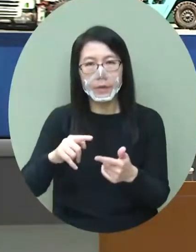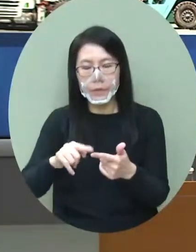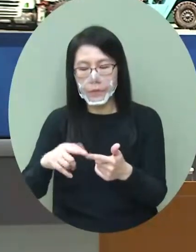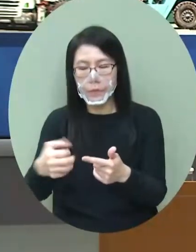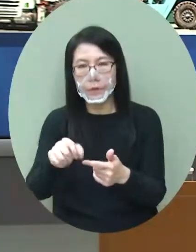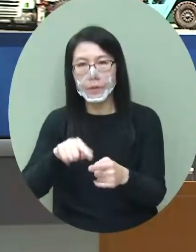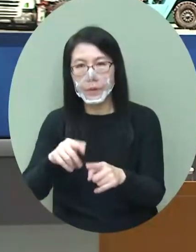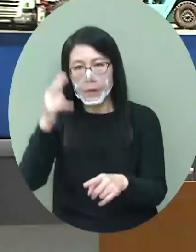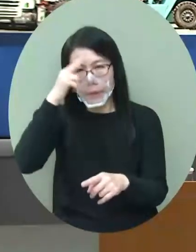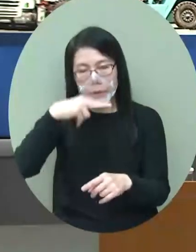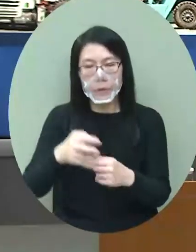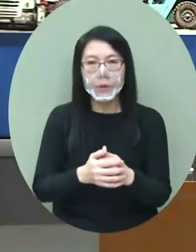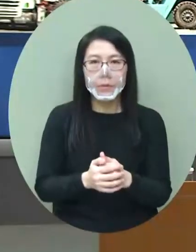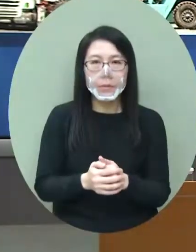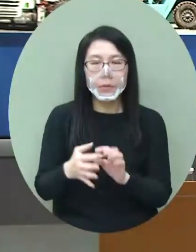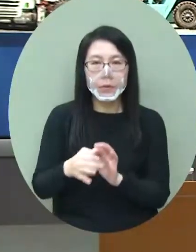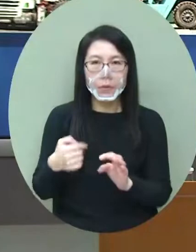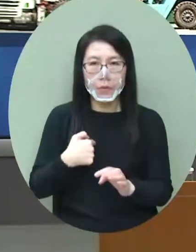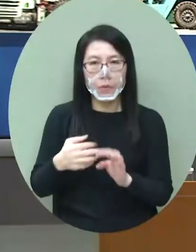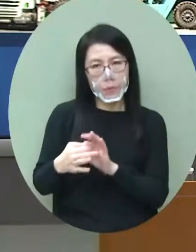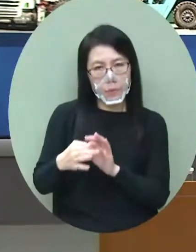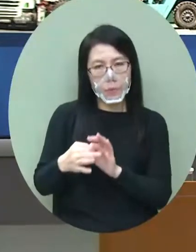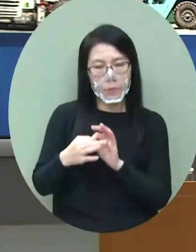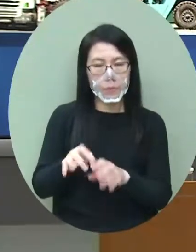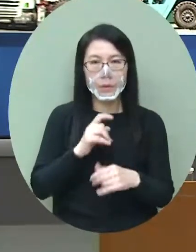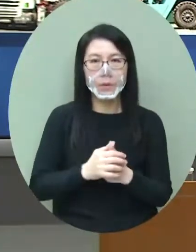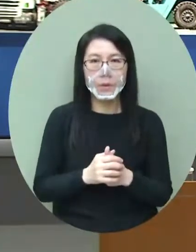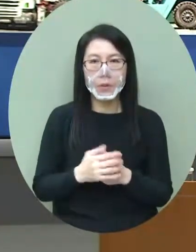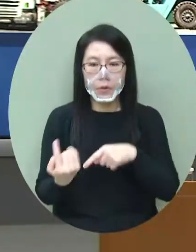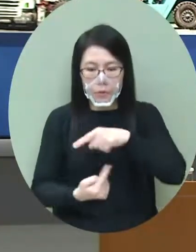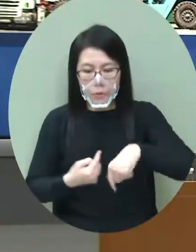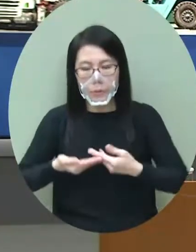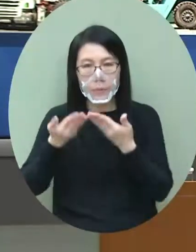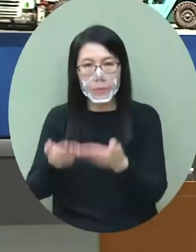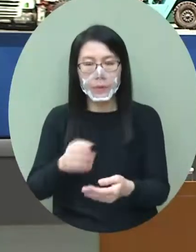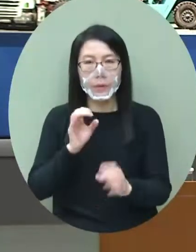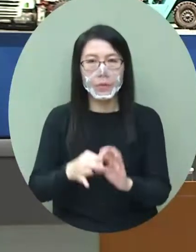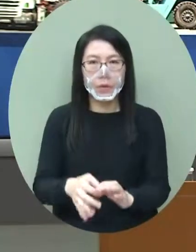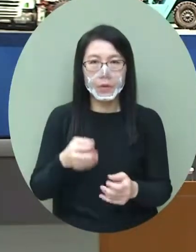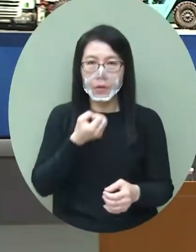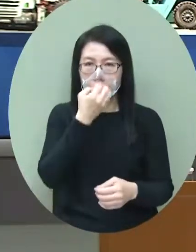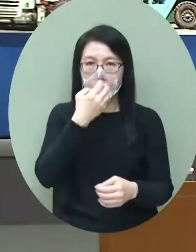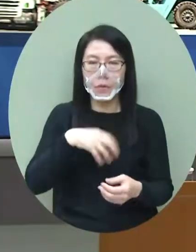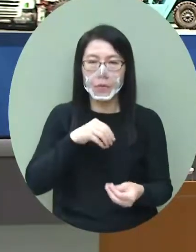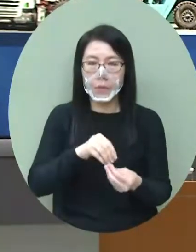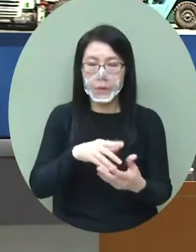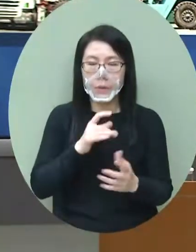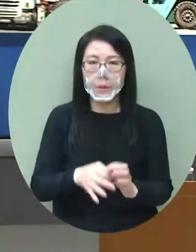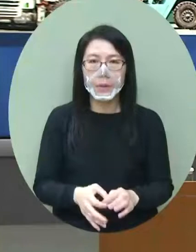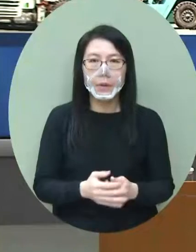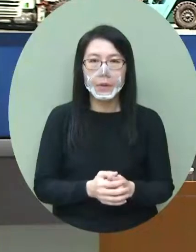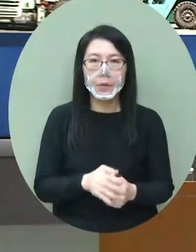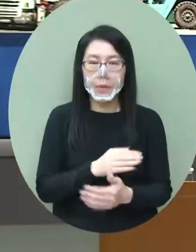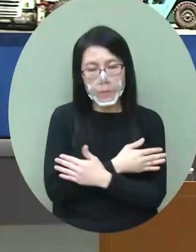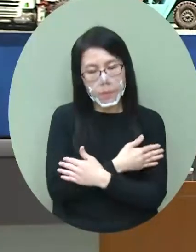是跟我密切联系，来表达就转达他的关注，他的对香港的关心，还有向我